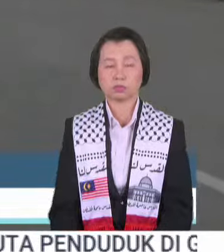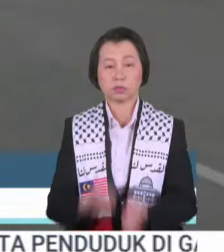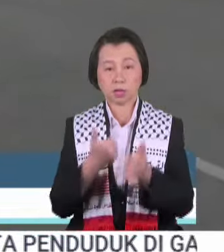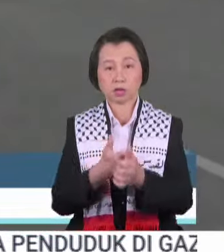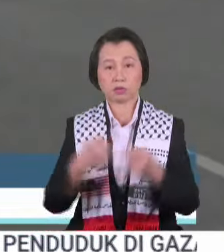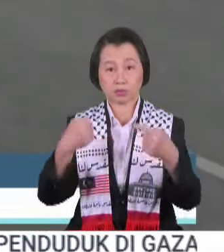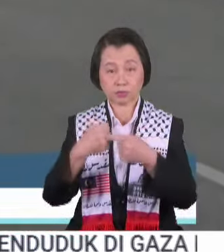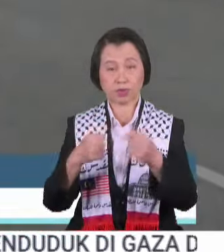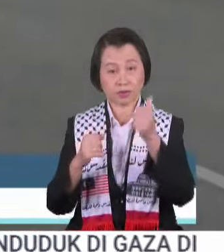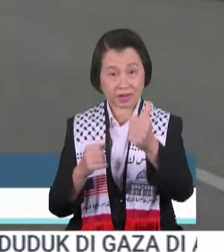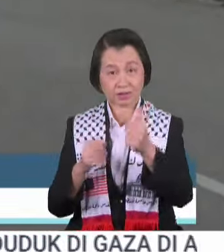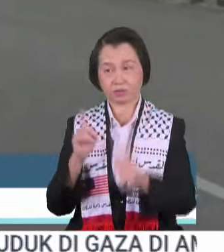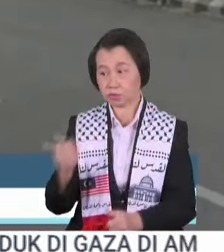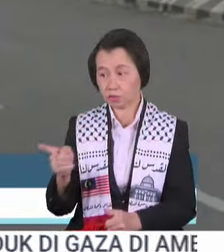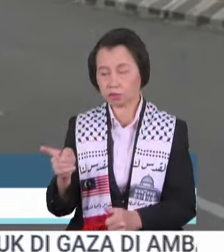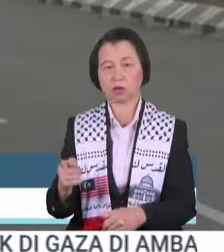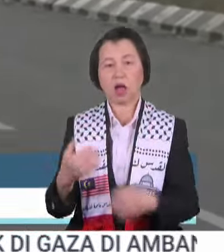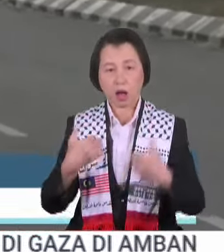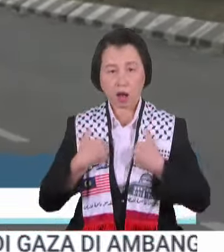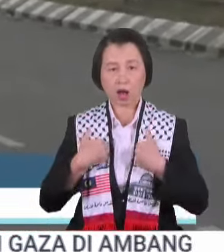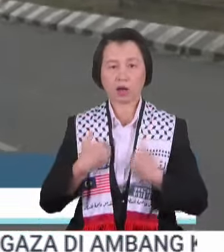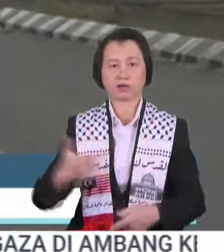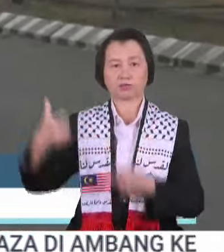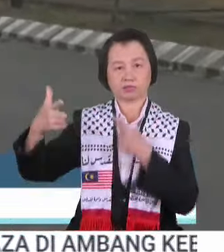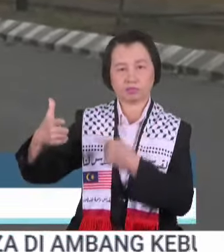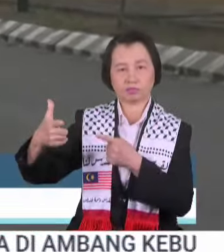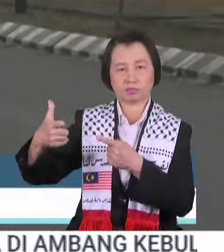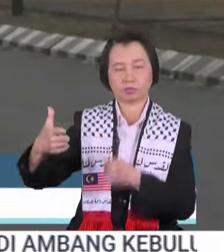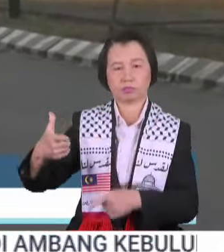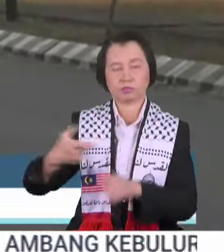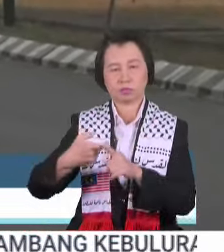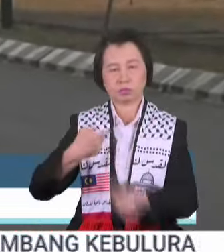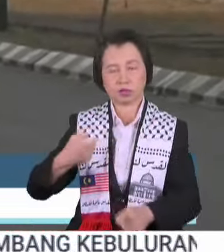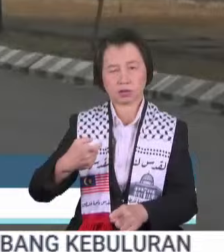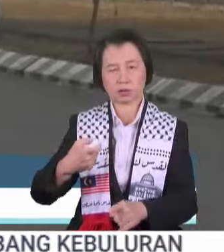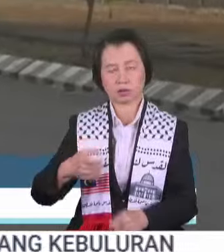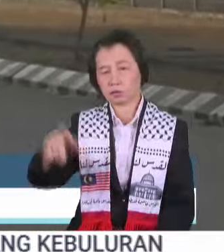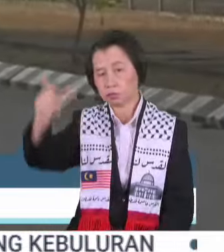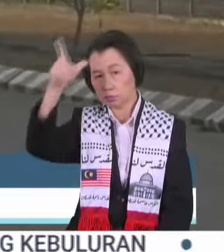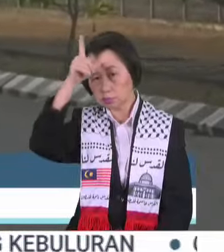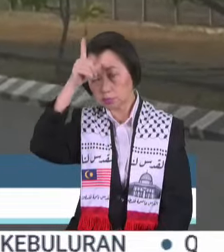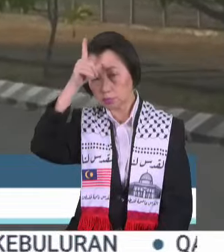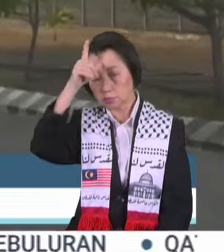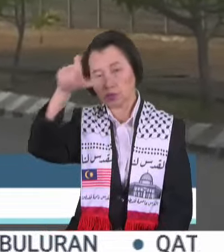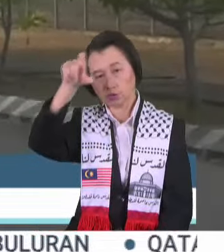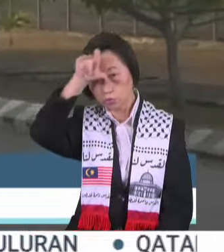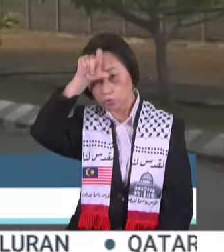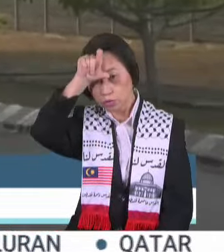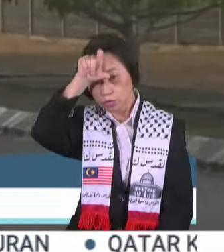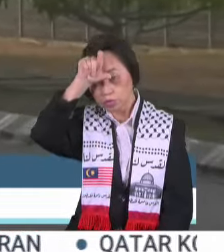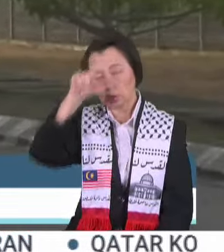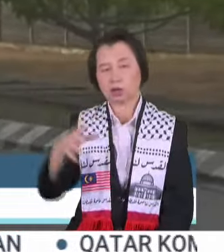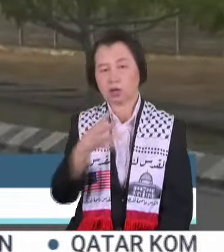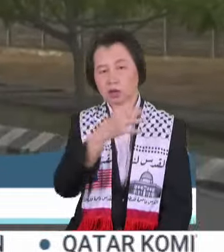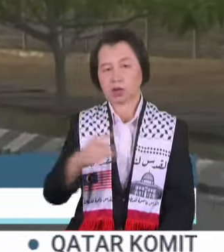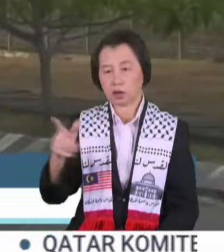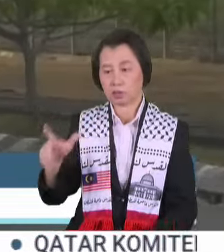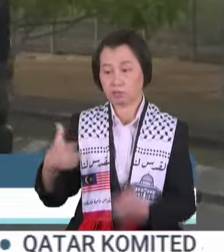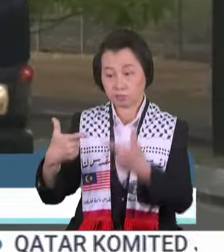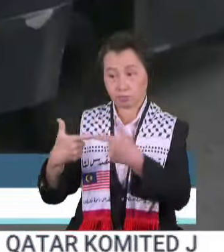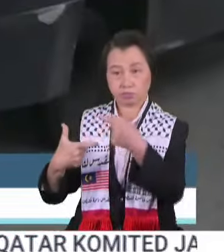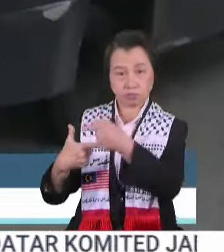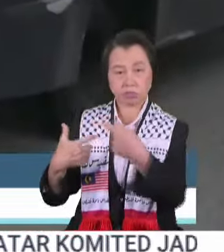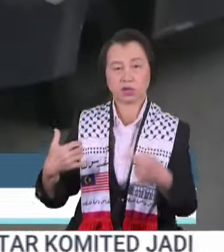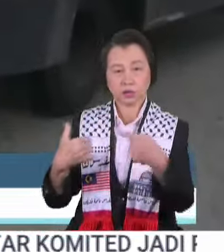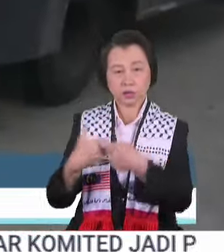Mengikut pertuduhan pertama, tertuduh didakwa memiliki senjata api jenis pistol Glock 19 Austria buatan Turki. Selain didakwa